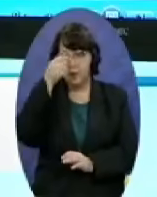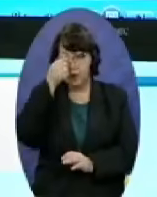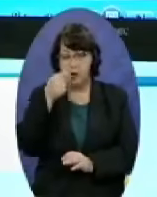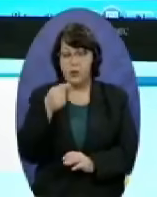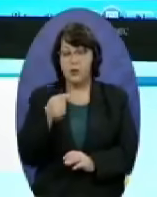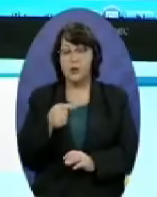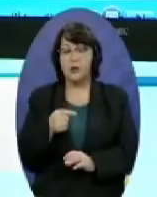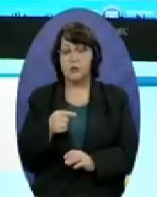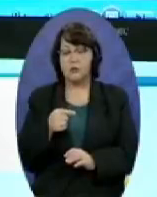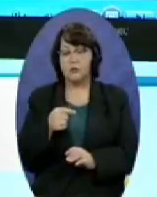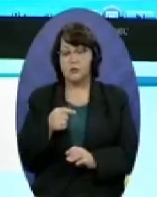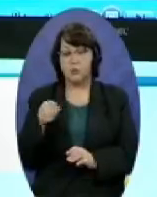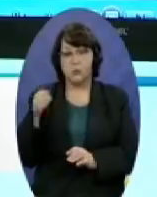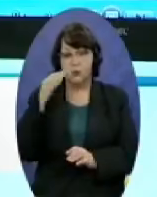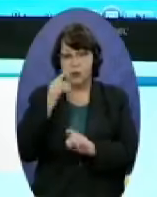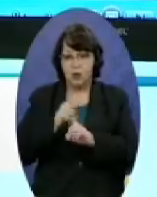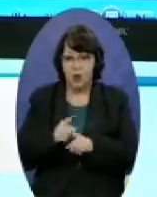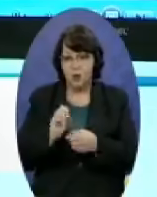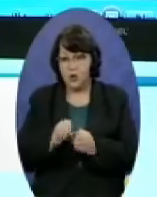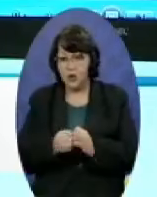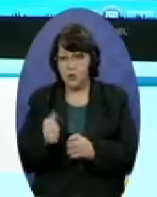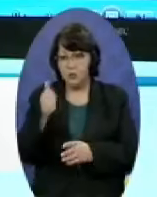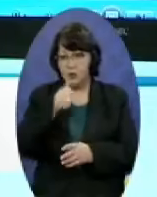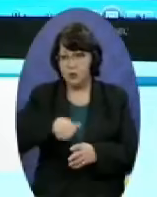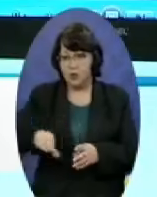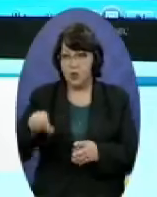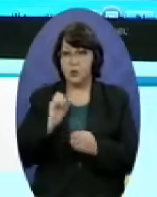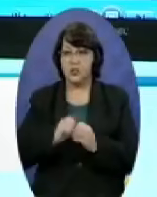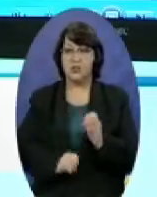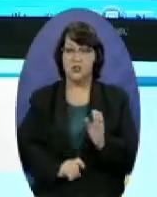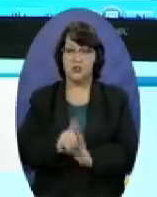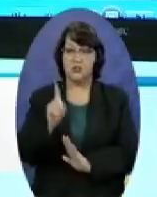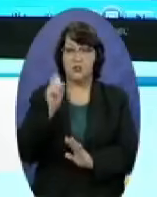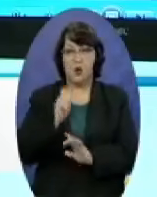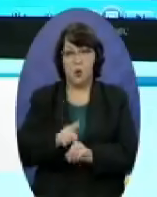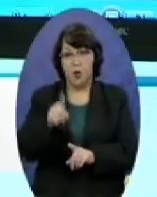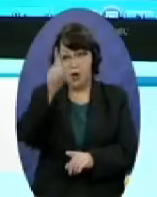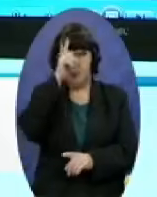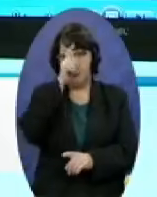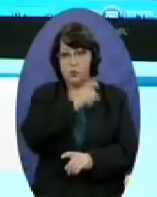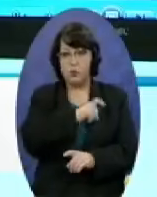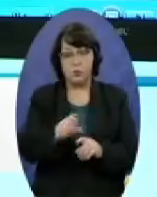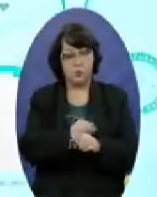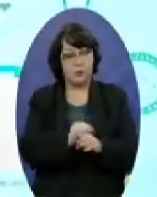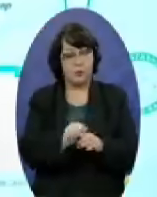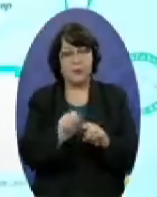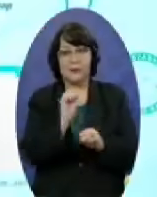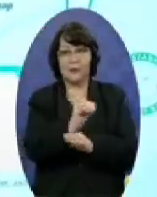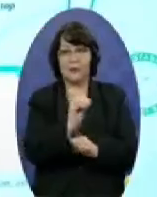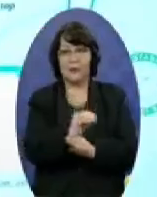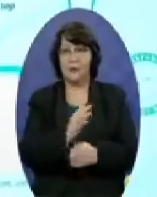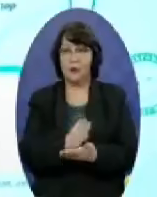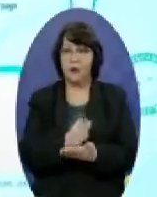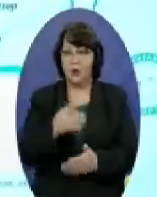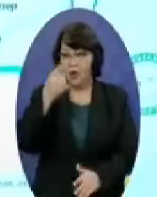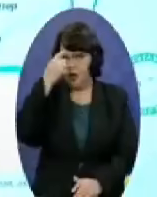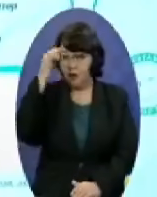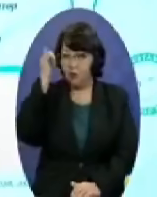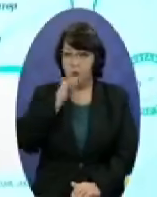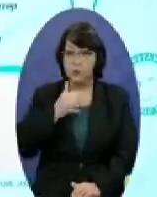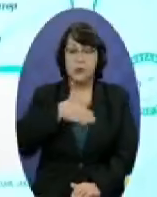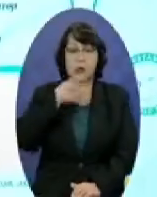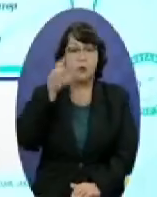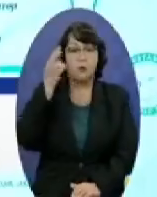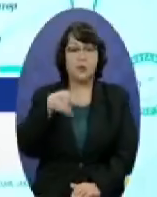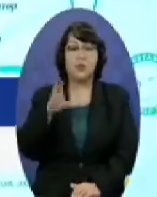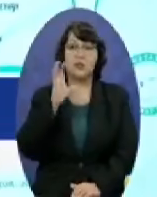энэ артроскопийн мэслийг яг хийж эхэлж, за энэний дагуу энэ мэрэгчлүүдэд бэлтгээр явж байгаа. Энэтхэг улсын эрүүл мэндийн